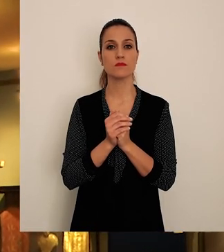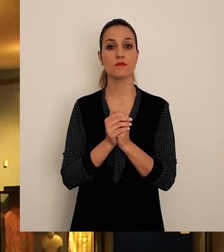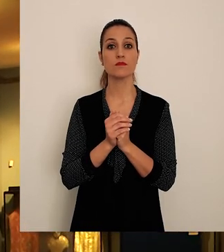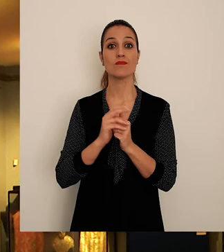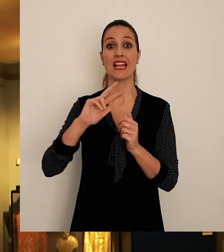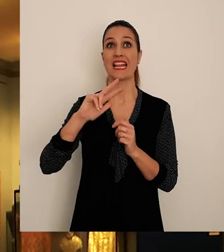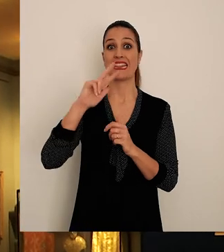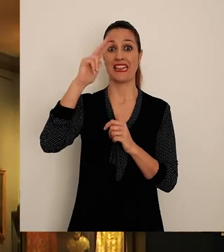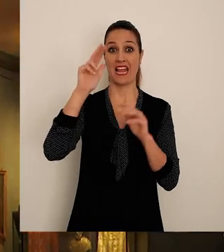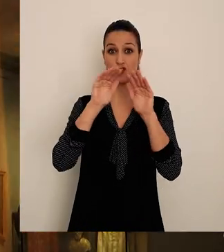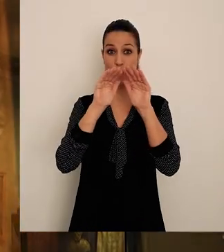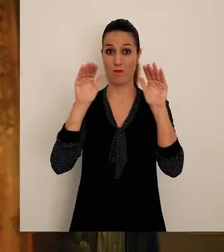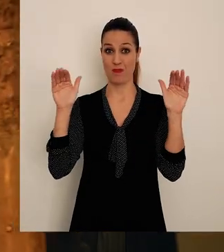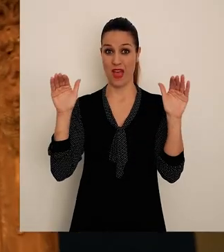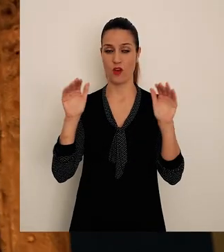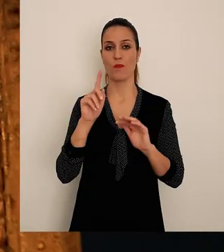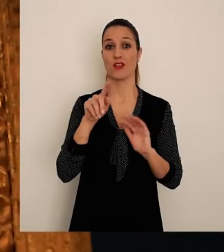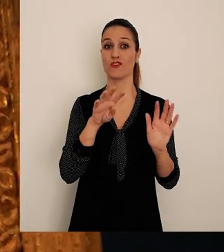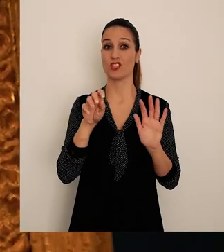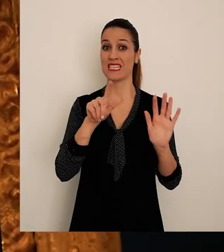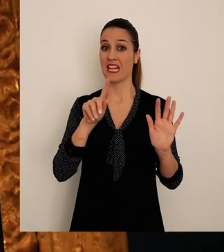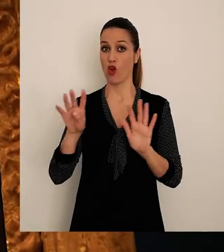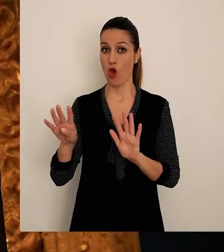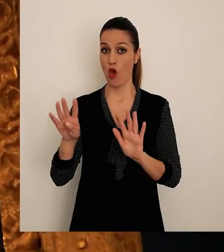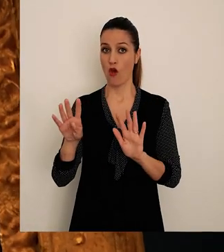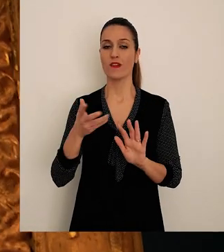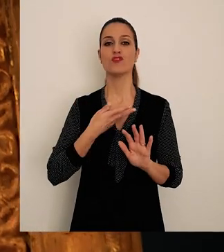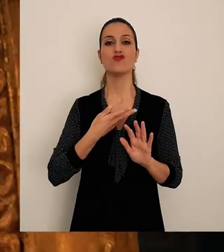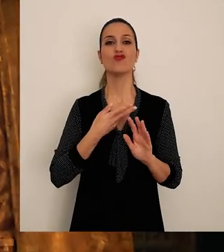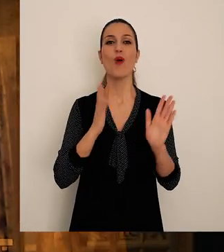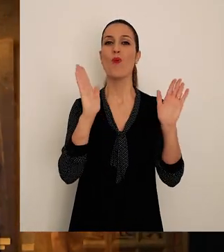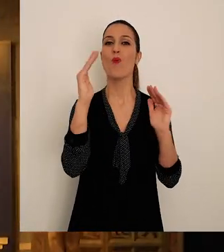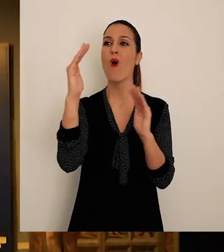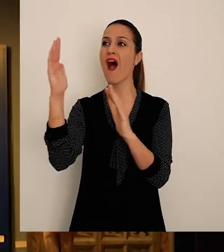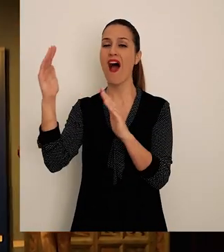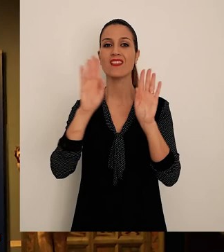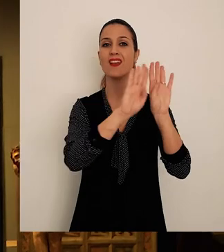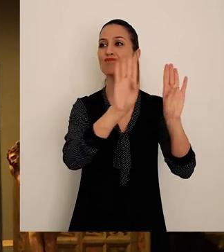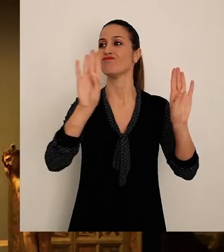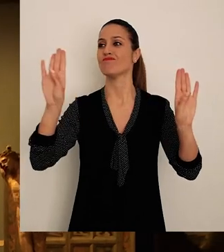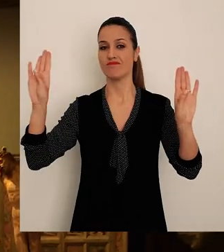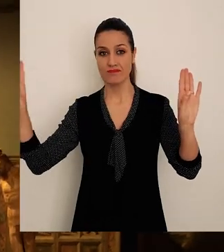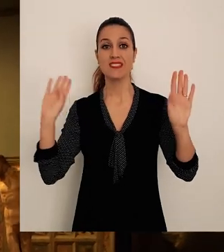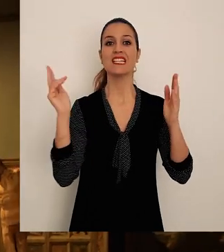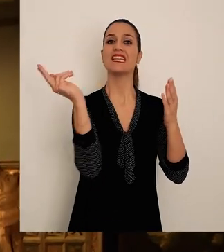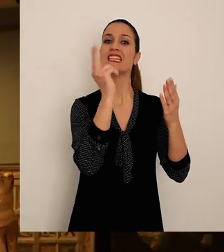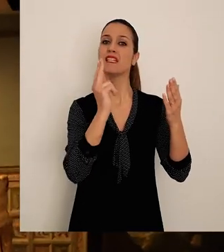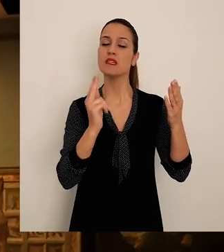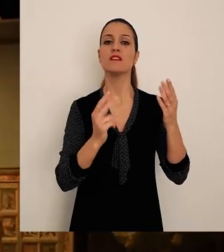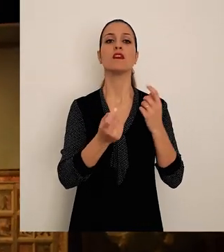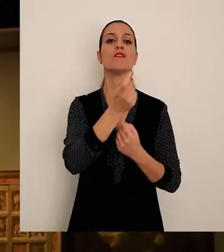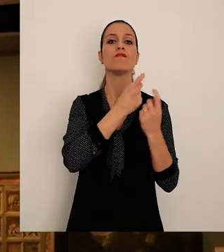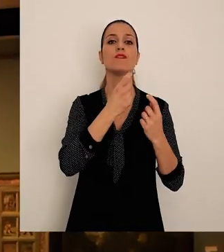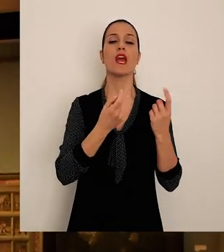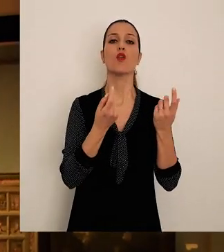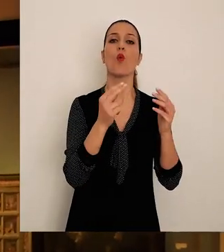Al terzo piano, nel 1979, è stata allestita una pinacoteca con dipinti provenienti dagli uffici della provincia,